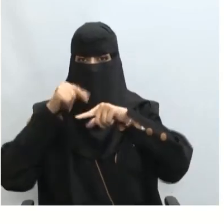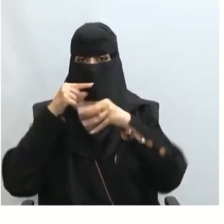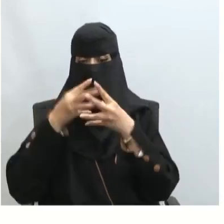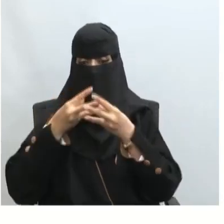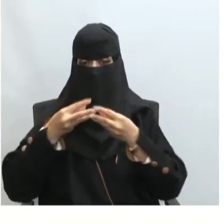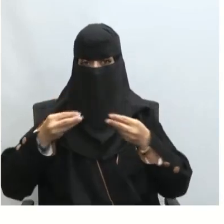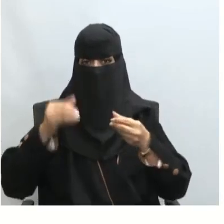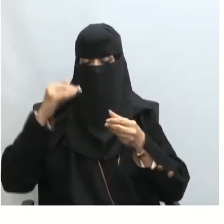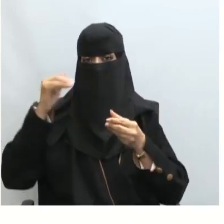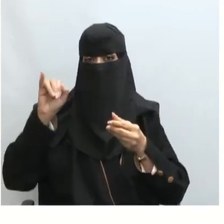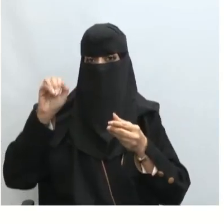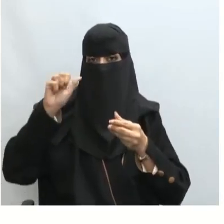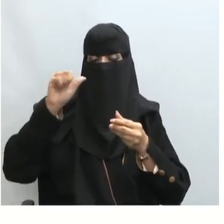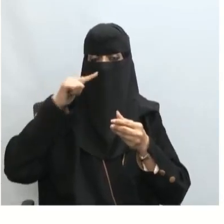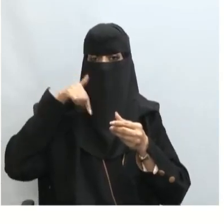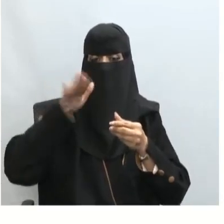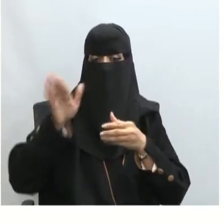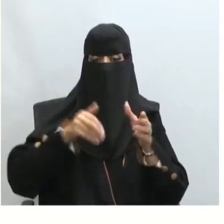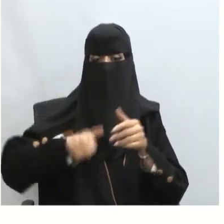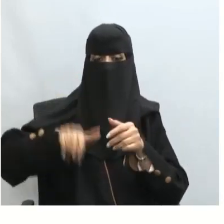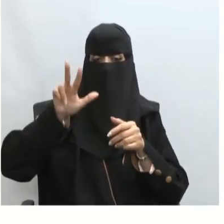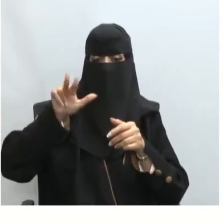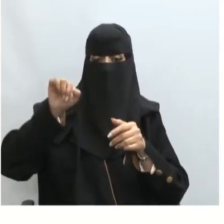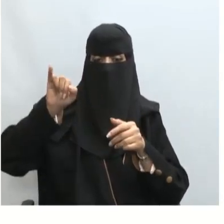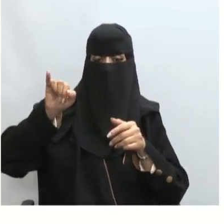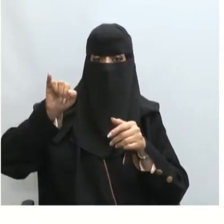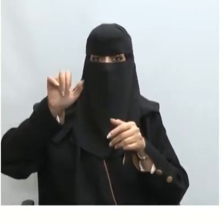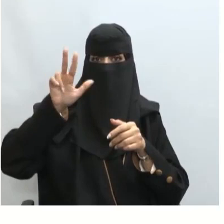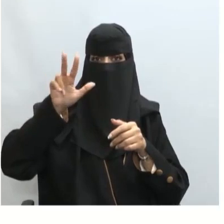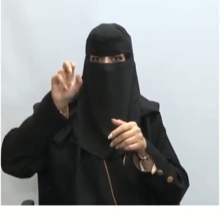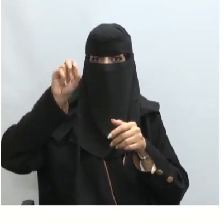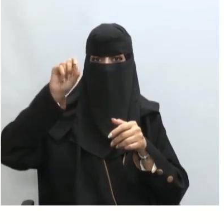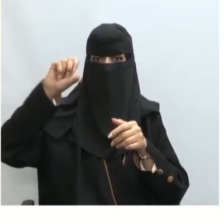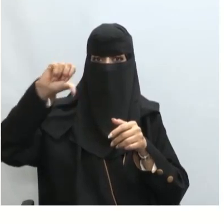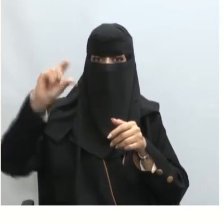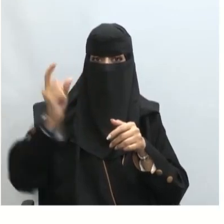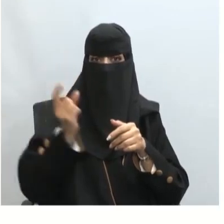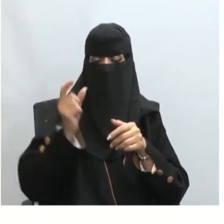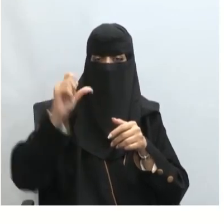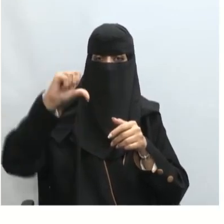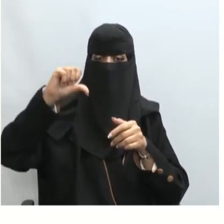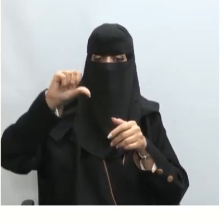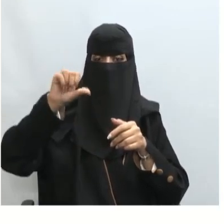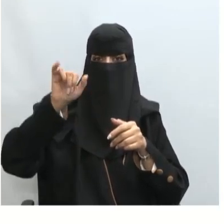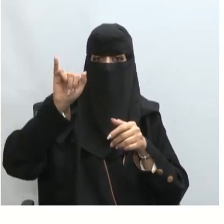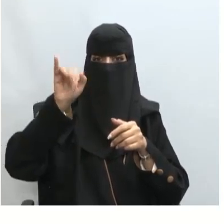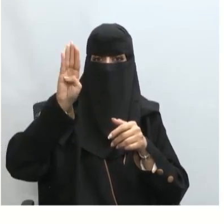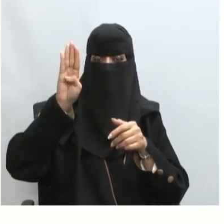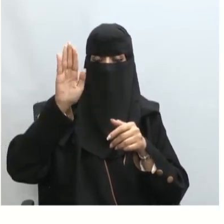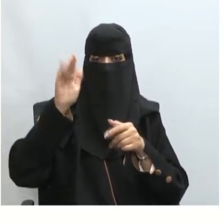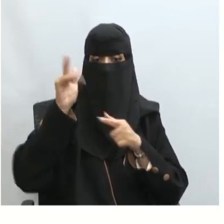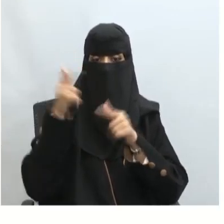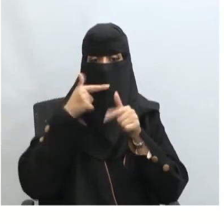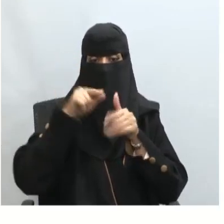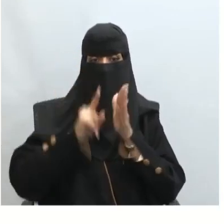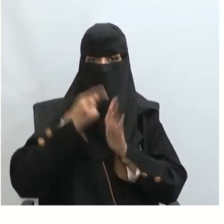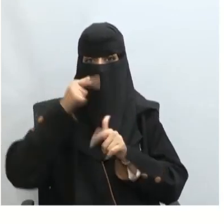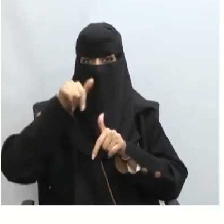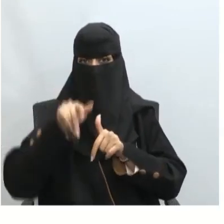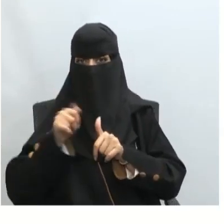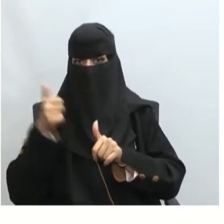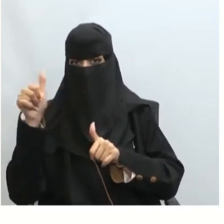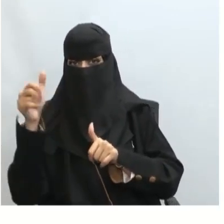حمض الميثانويك او الفورميك فاعطاني منتج من الف